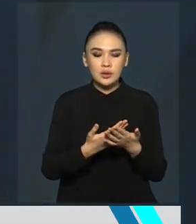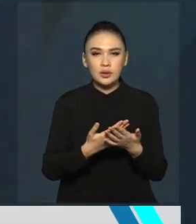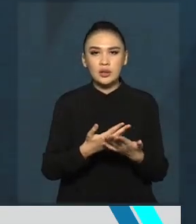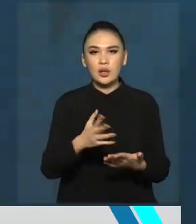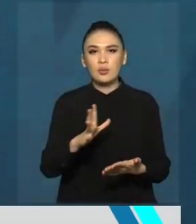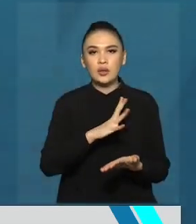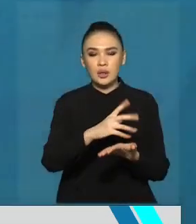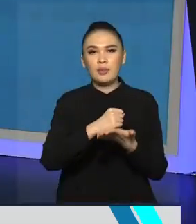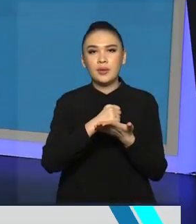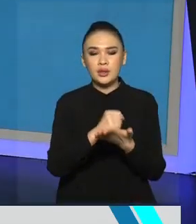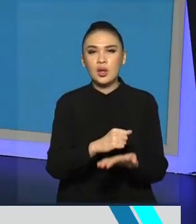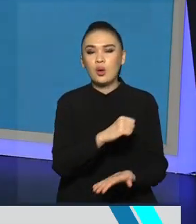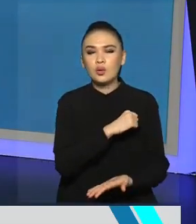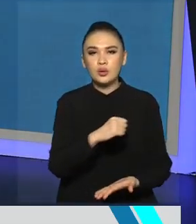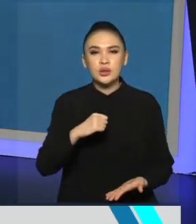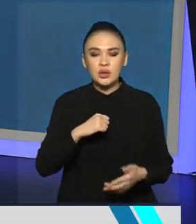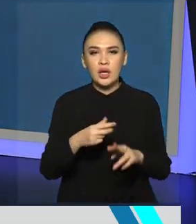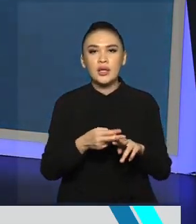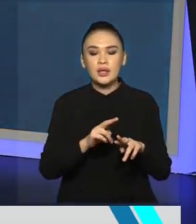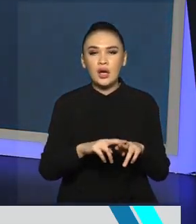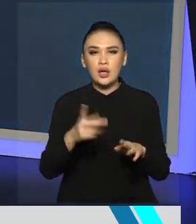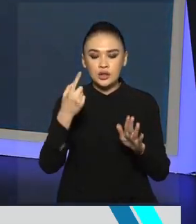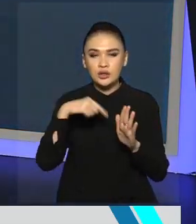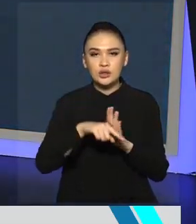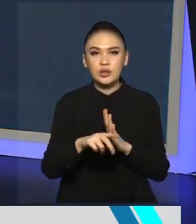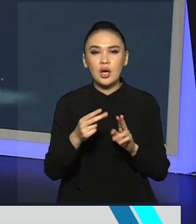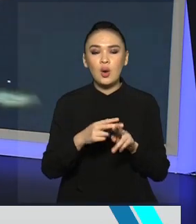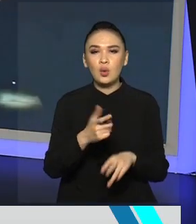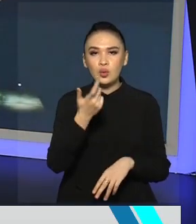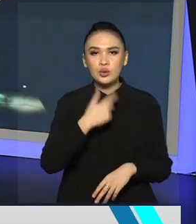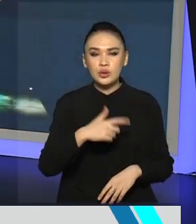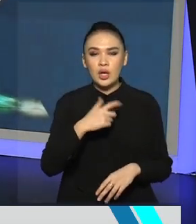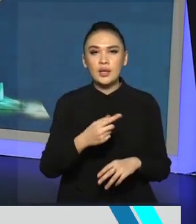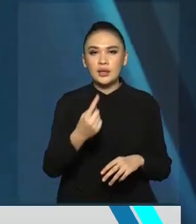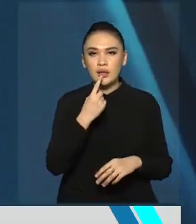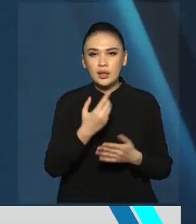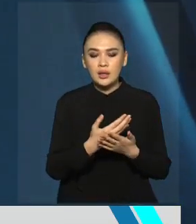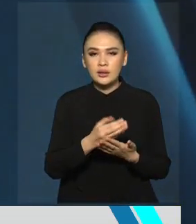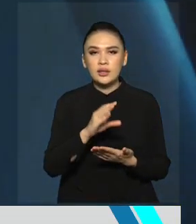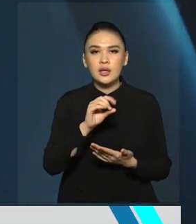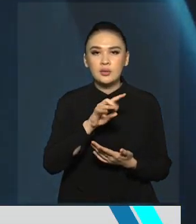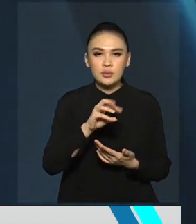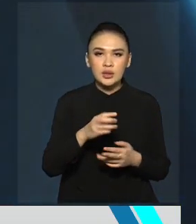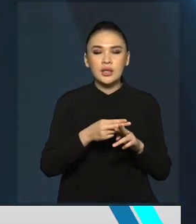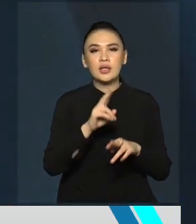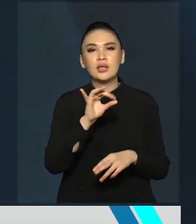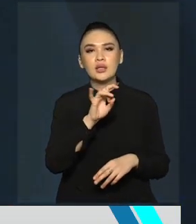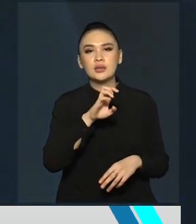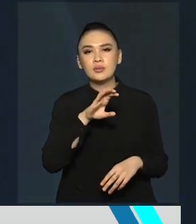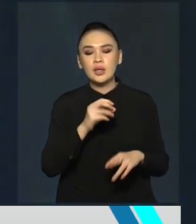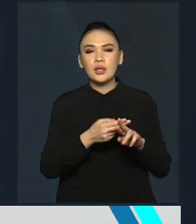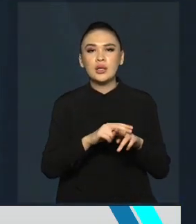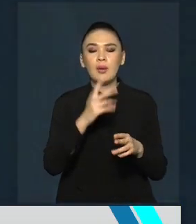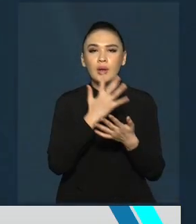терминдерді бекітудің бірізді қағидалары дайындалады. Оның ішінде өзіміздің тіл терминдерді, сонымен бірге кірме терминдерді қандай модельдер